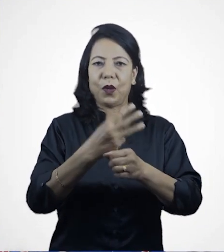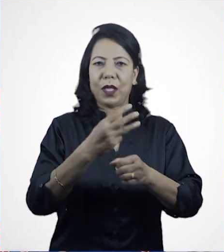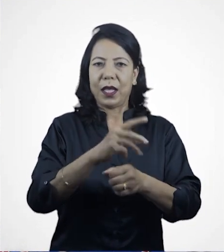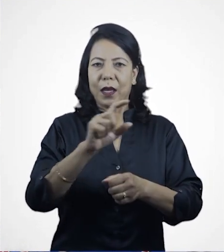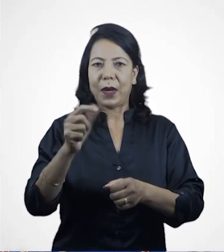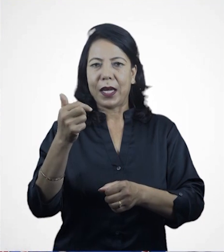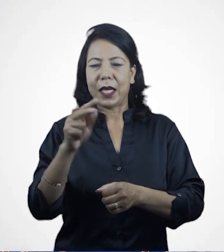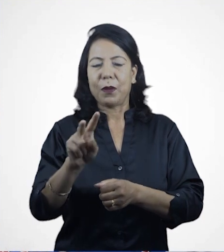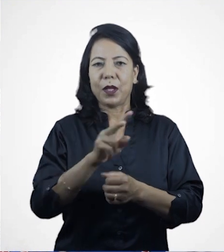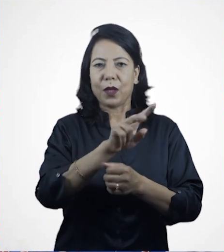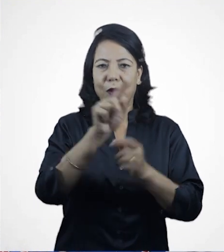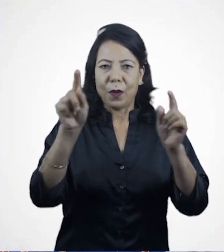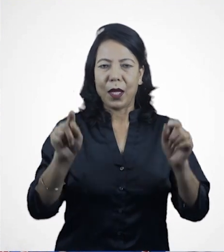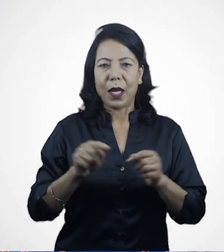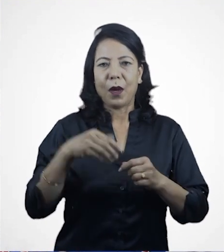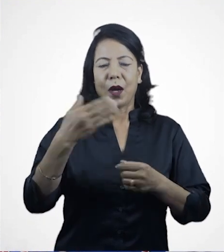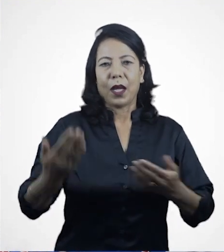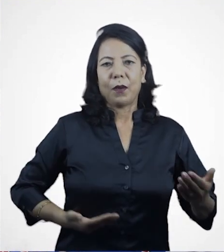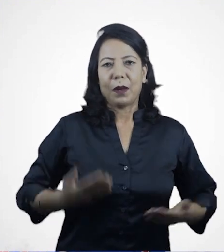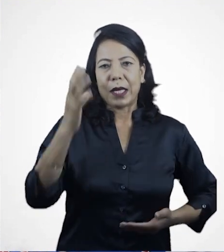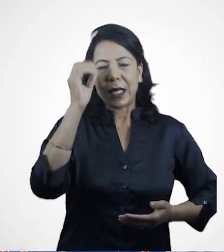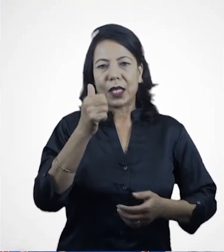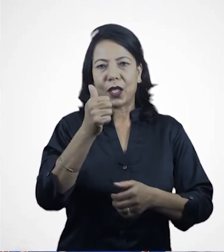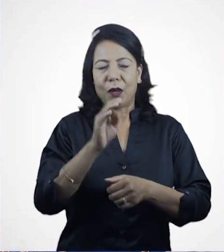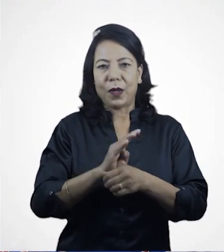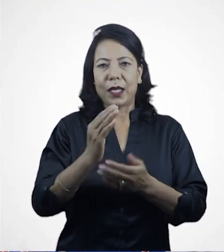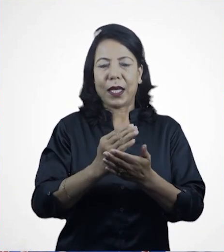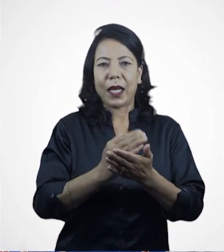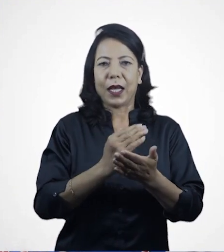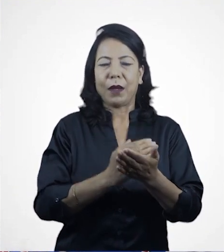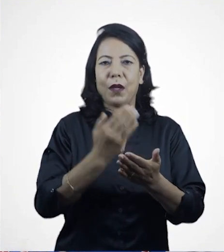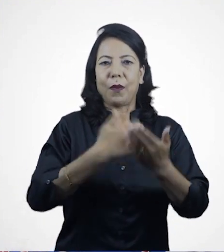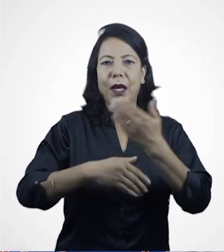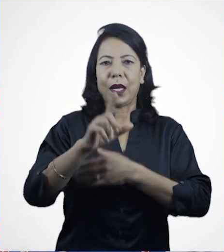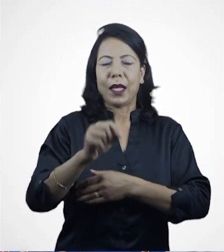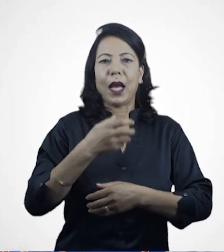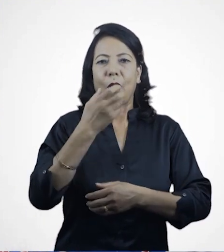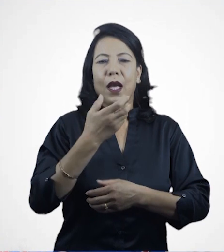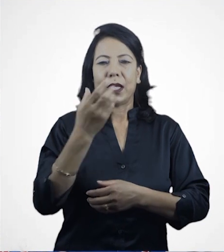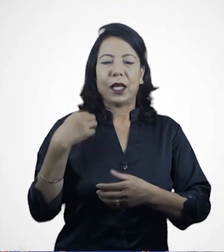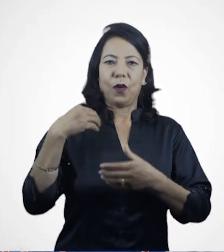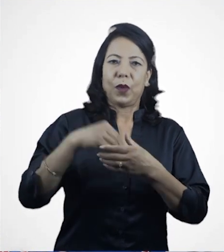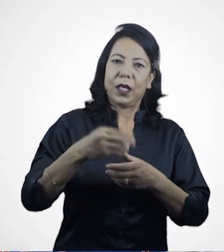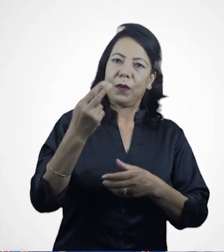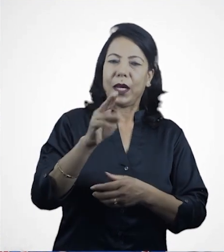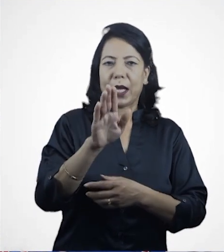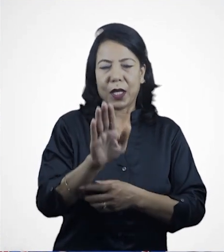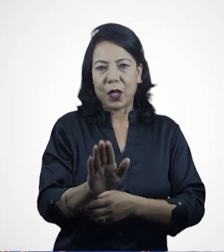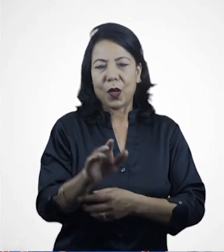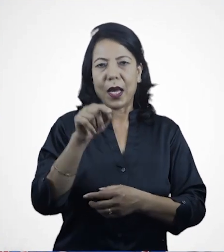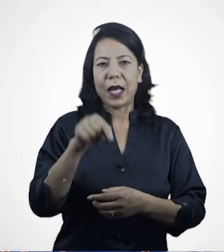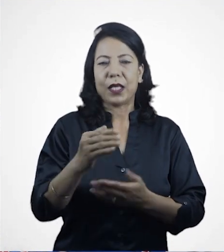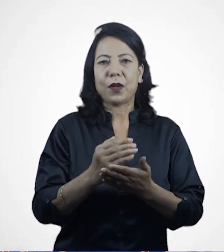निपाल टेलिविजन को पर्दामा पर्तेक बीवारसाज चो बजे कारिक्रम अपन्गता आवाज लेर उपस्तीत बाय का